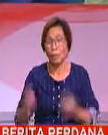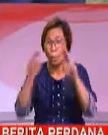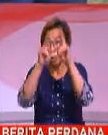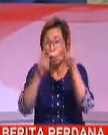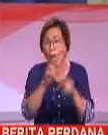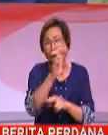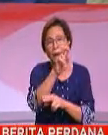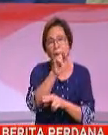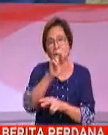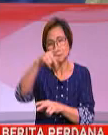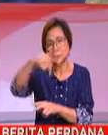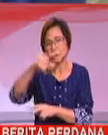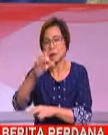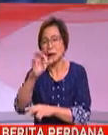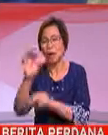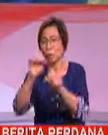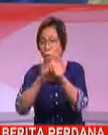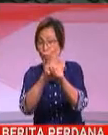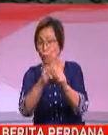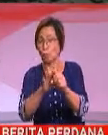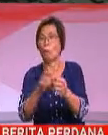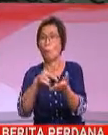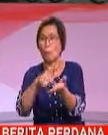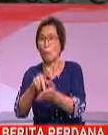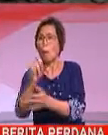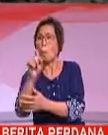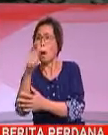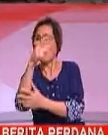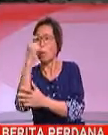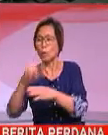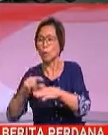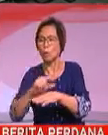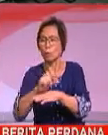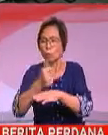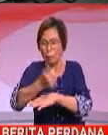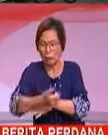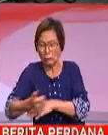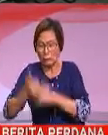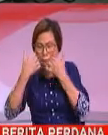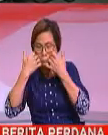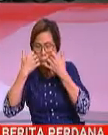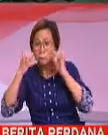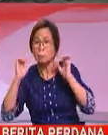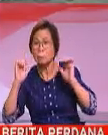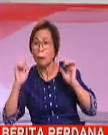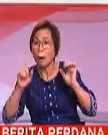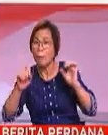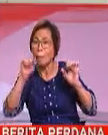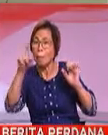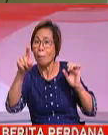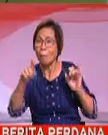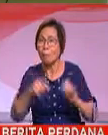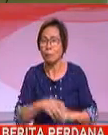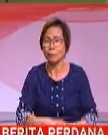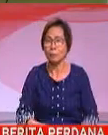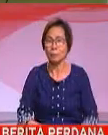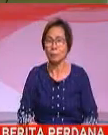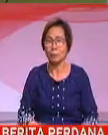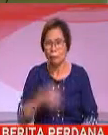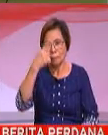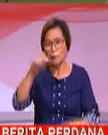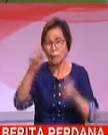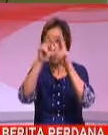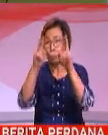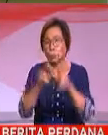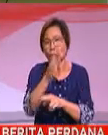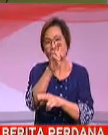Ujian RT-PCR COVID-19 menelan kos tinggi kerana menggunakan peralatan lebih canggih. Okey, bagi